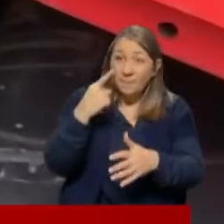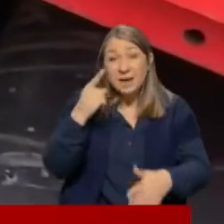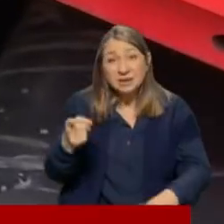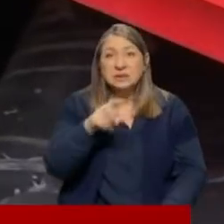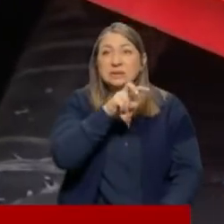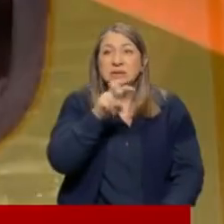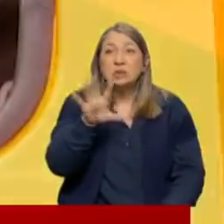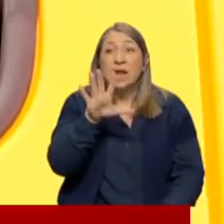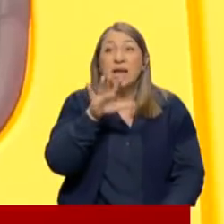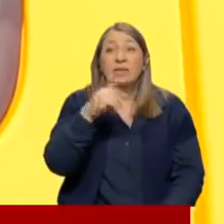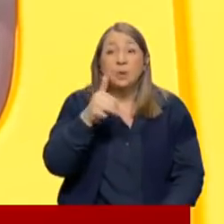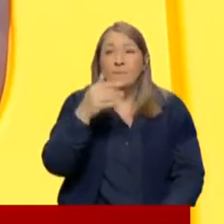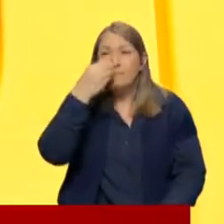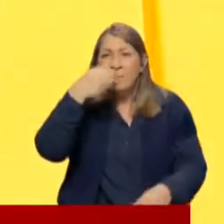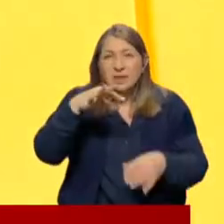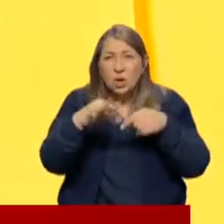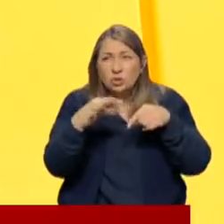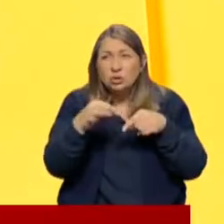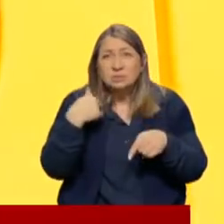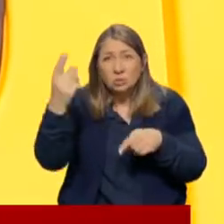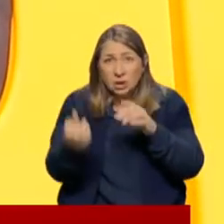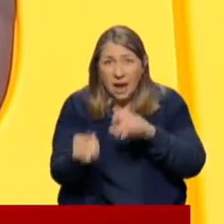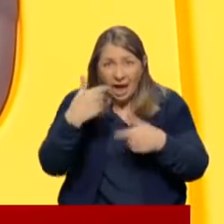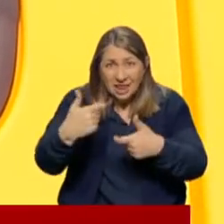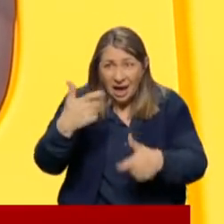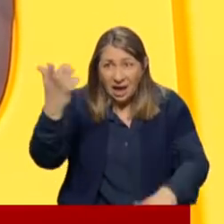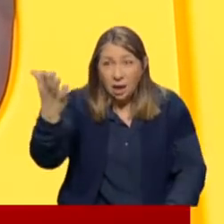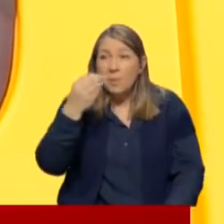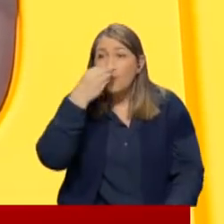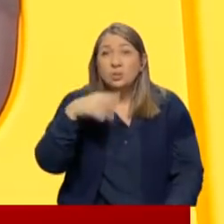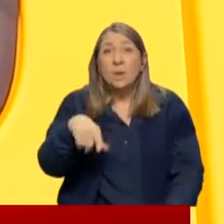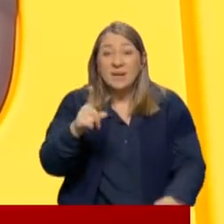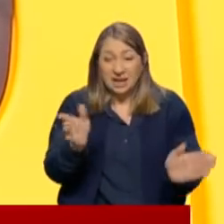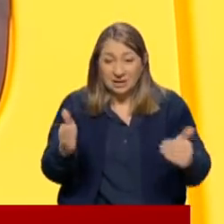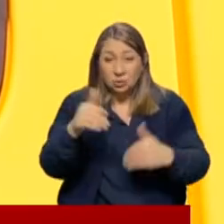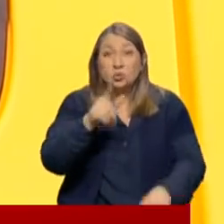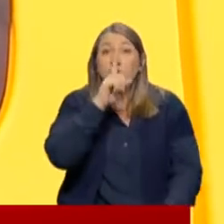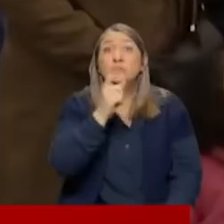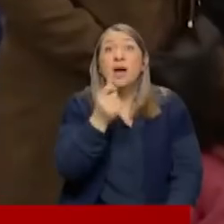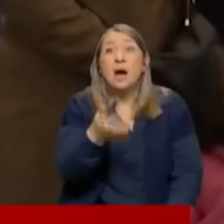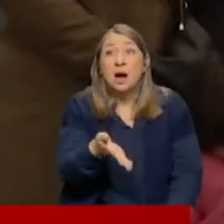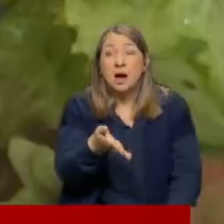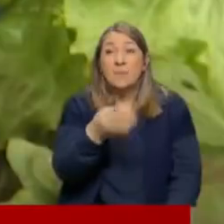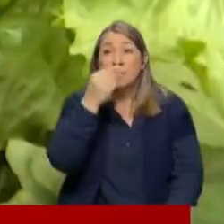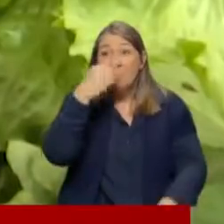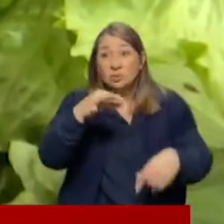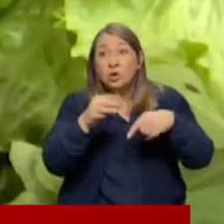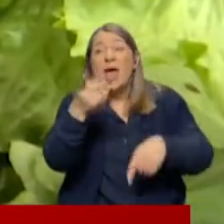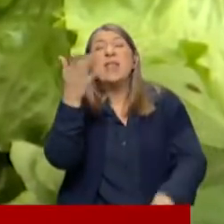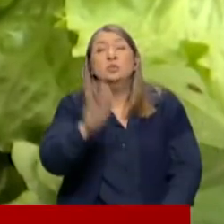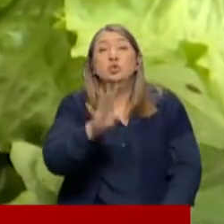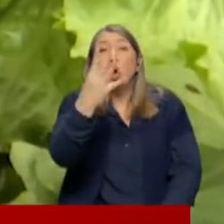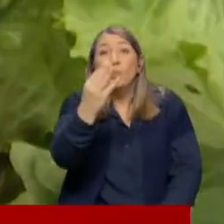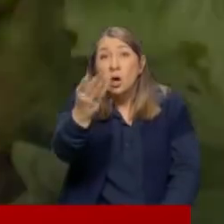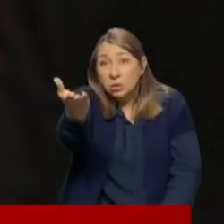bakabilirseniz 850 litre. Maydanoz getiriyoruz. Maydanoz bizim orada yetişiyor. Hatay'da yetişiyor. Maydanoz burada. Bir kasa maydanoz şu anda 100 lira. Maydanoz bak en ucuzu 4